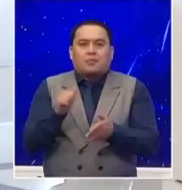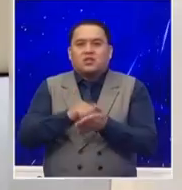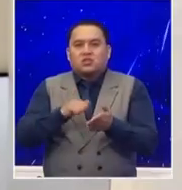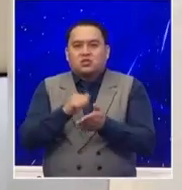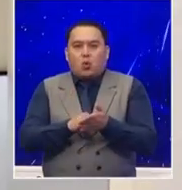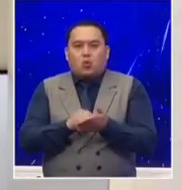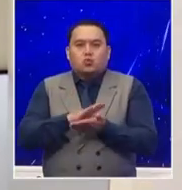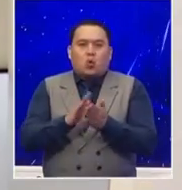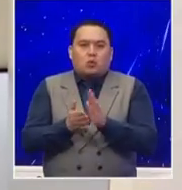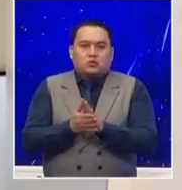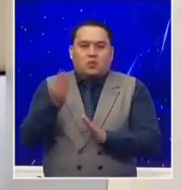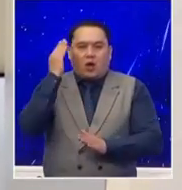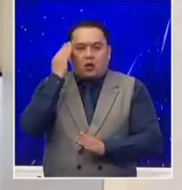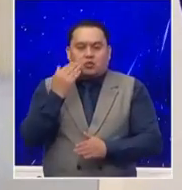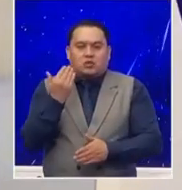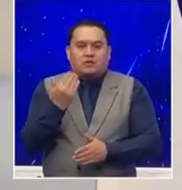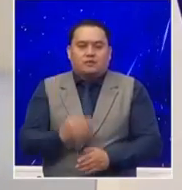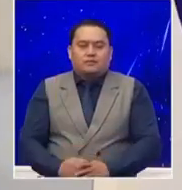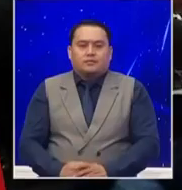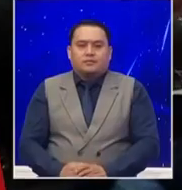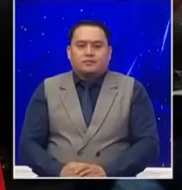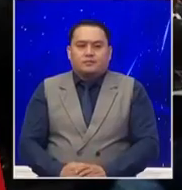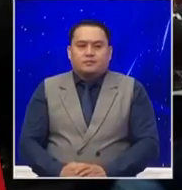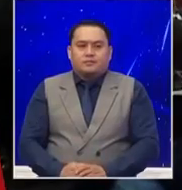причин и условий, способствующих их совершению.